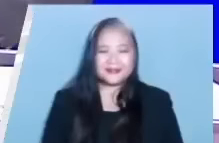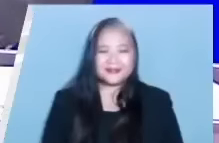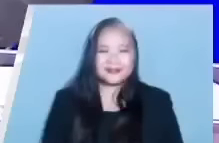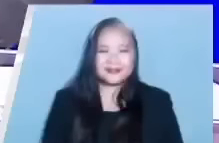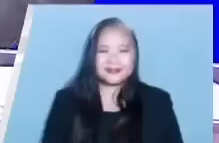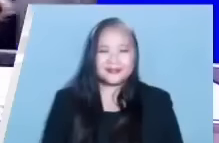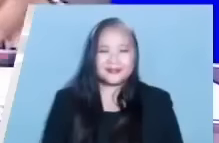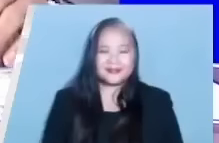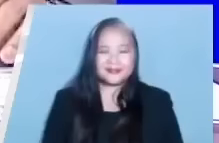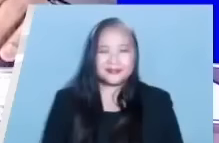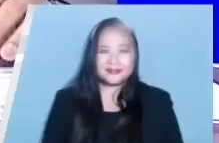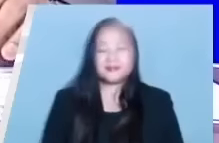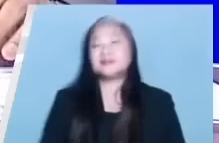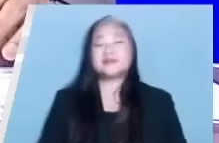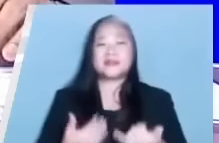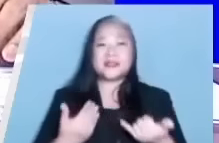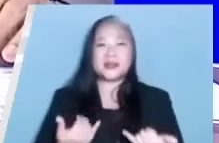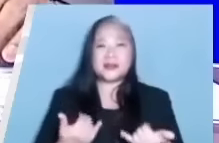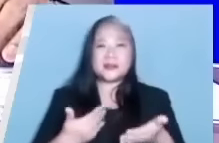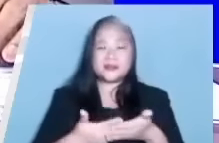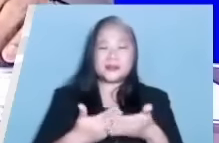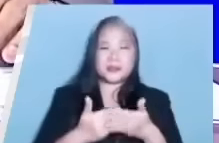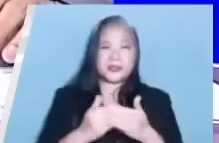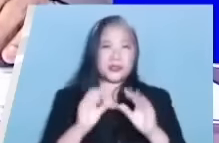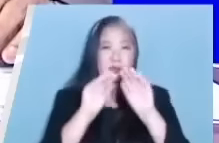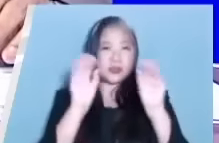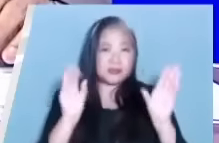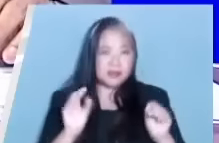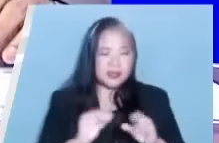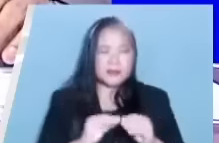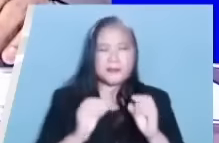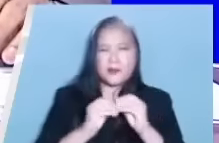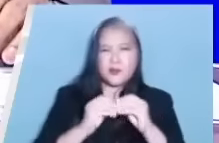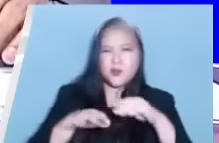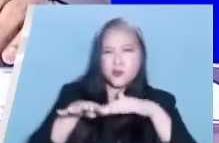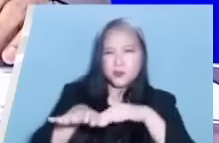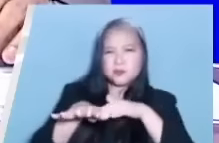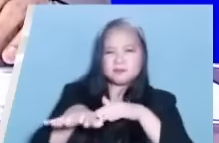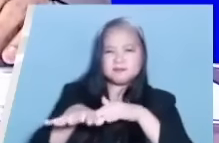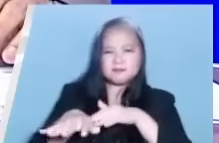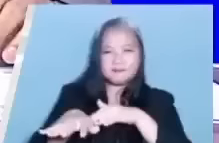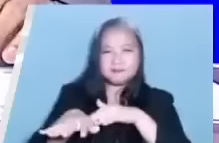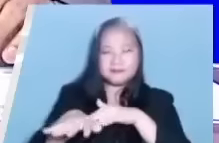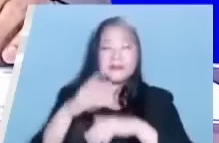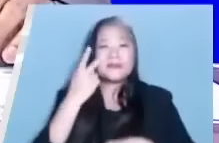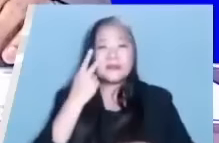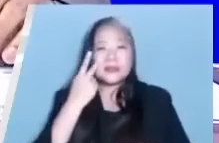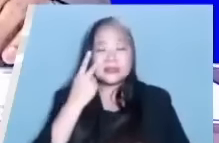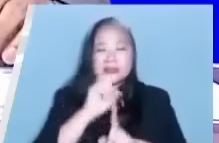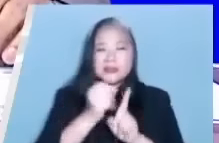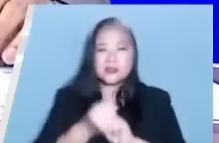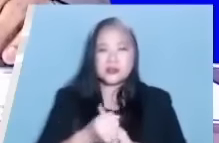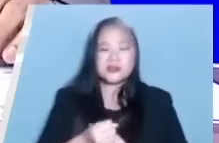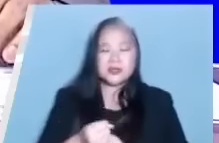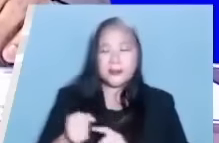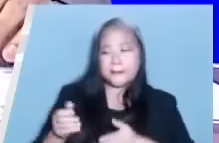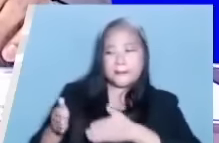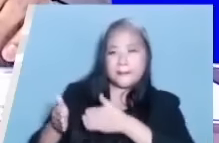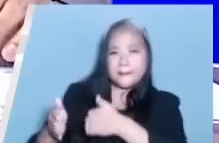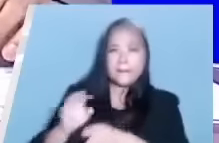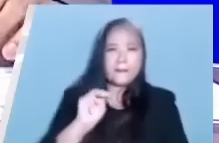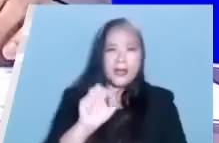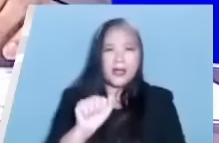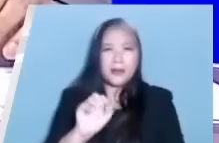Ngayon papalapit ang holiday season, siguradong mas mabigat ang daloy ng trapiko. Silipin natin ang sitwasyon sa Mabuhay Lanes na